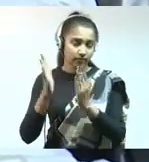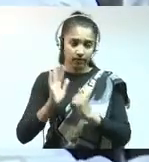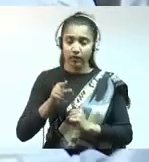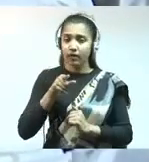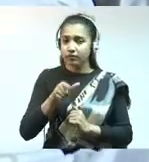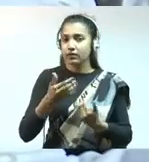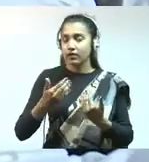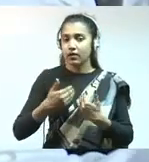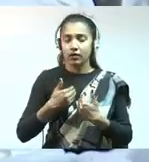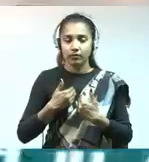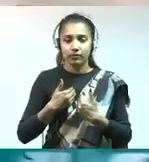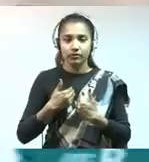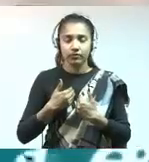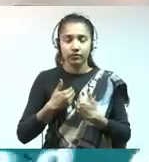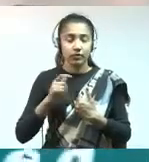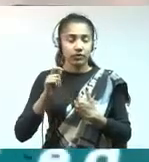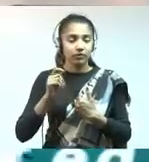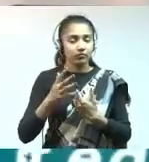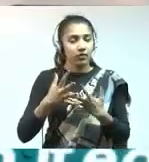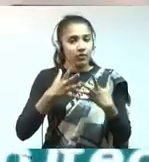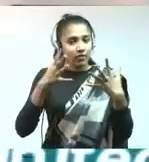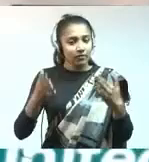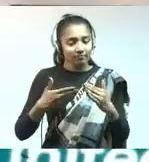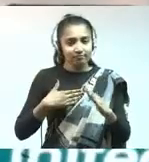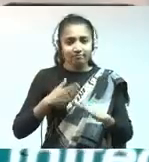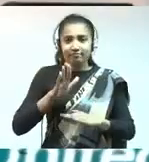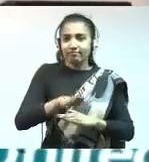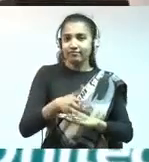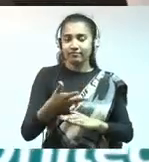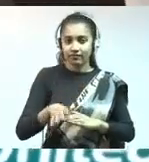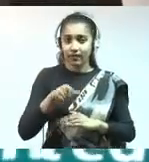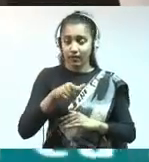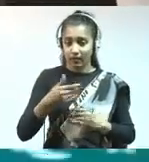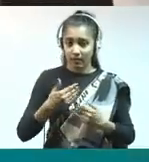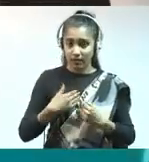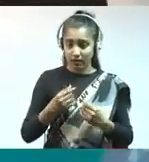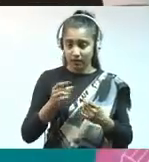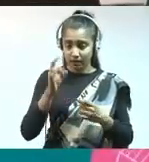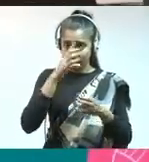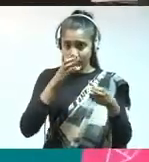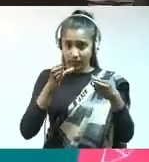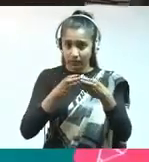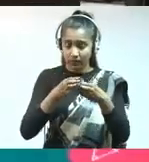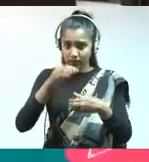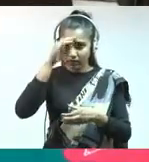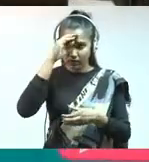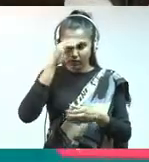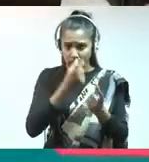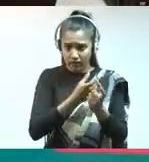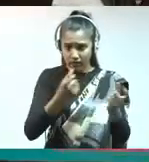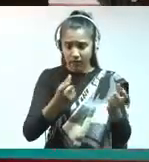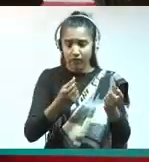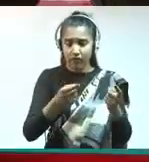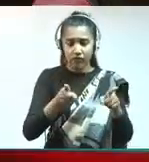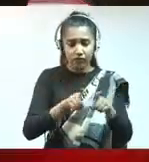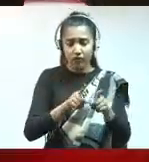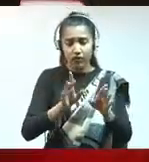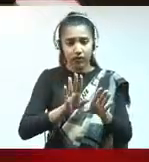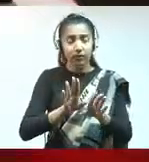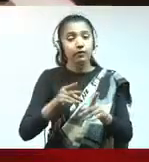තිබෙන විශාල ඉදිරි පියවරක්. පක්ෂයේ නායකත්ව මණ්ඩල ඇරුණු විට දිස්ත්‍රික්